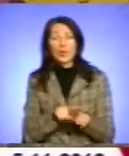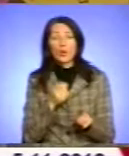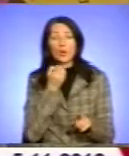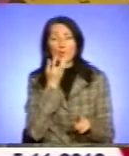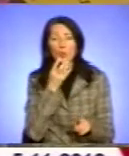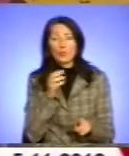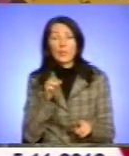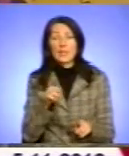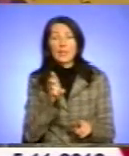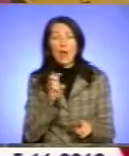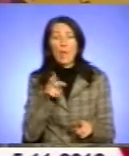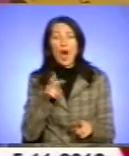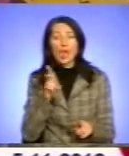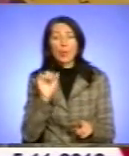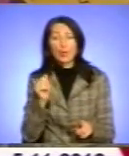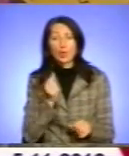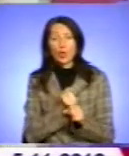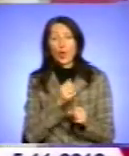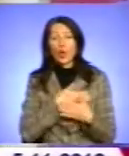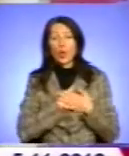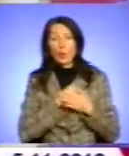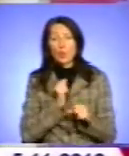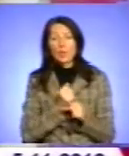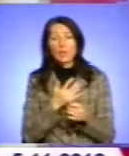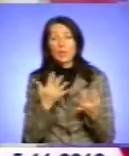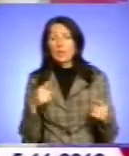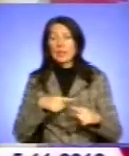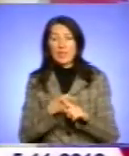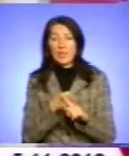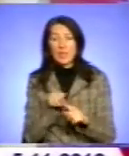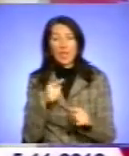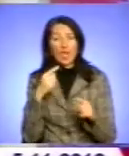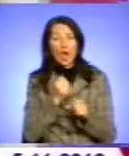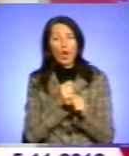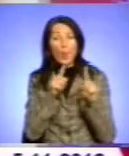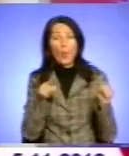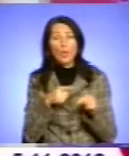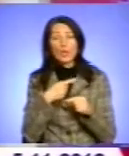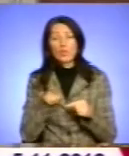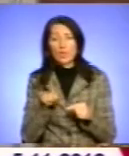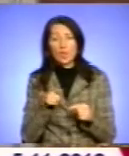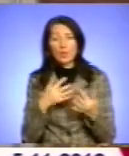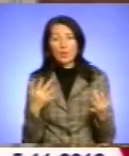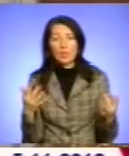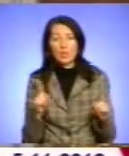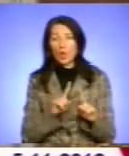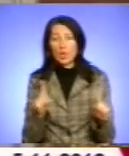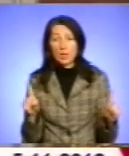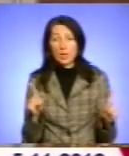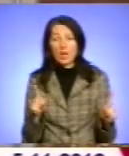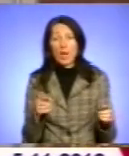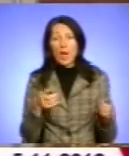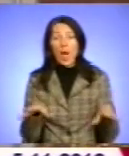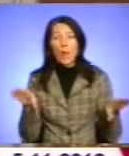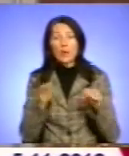Тетяна Балбус любить працювати у різних техніках. Її роботи вирізняються не лише оригінальністю образів, а й гармонійним поєднанням яскравих